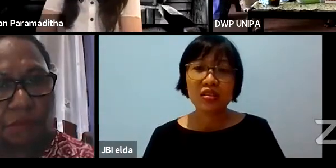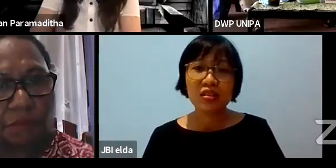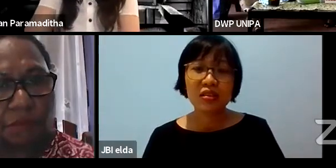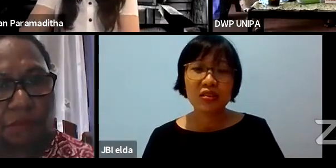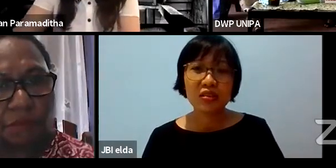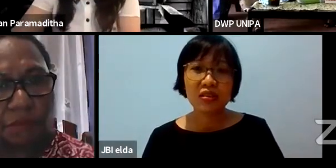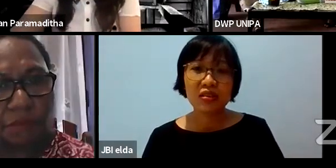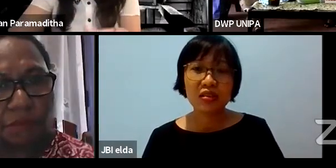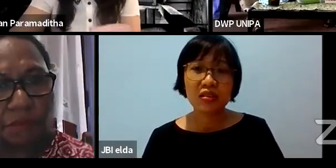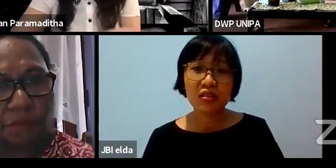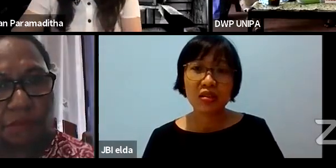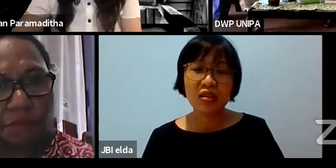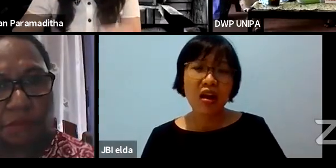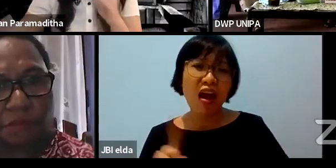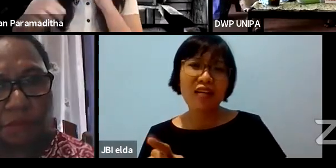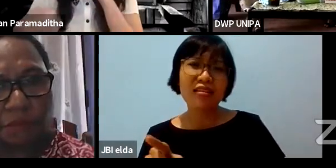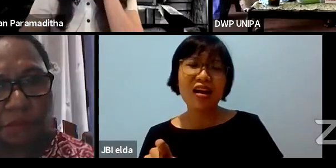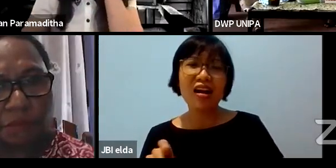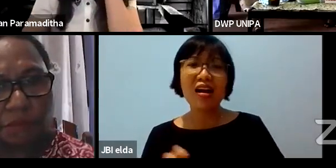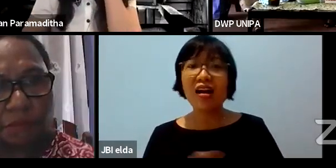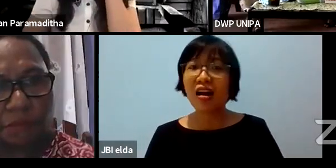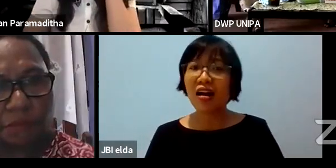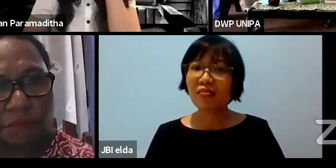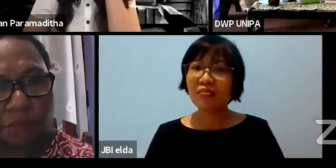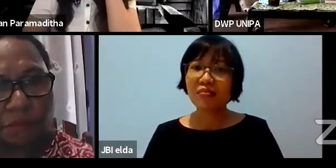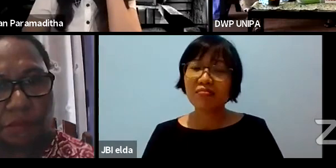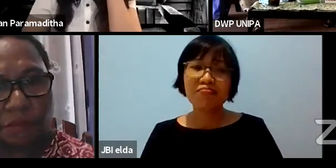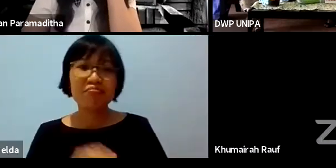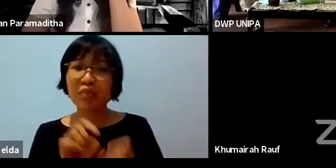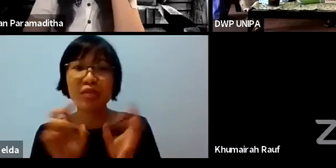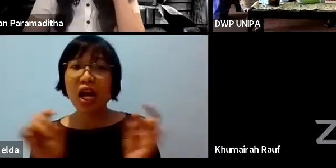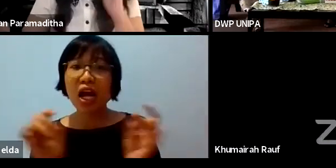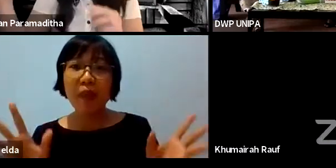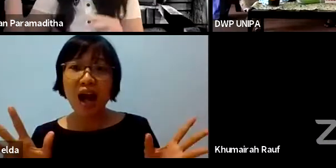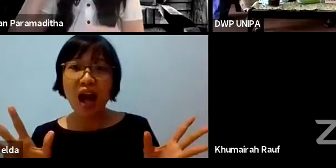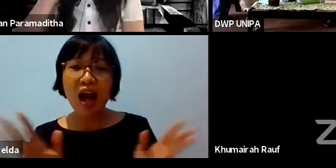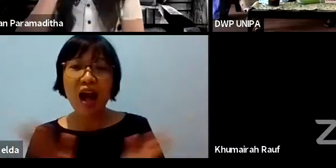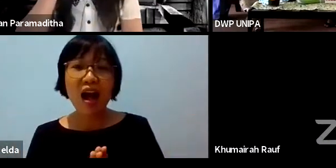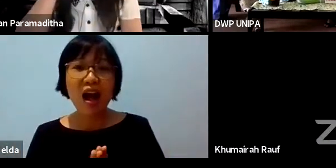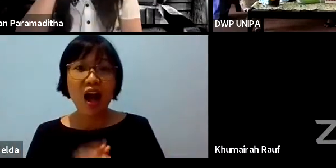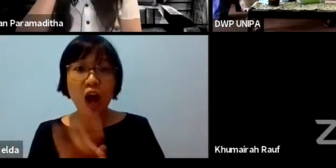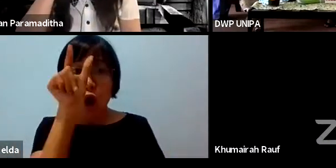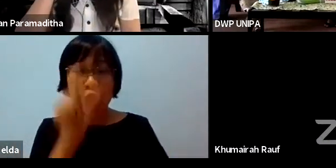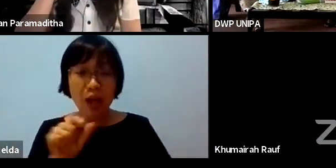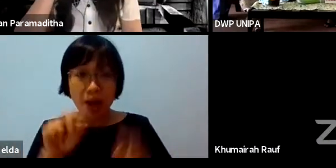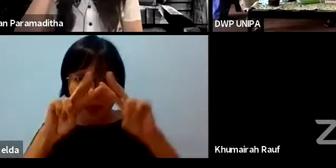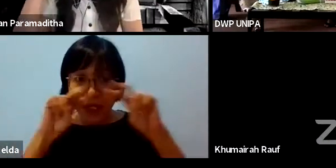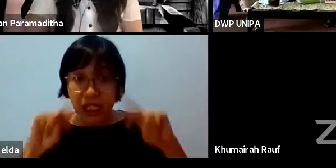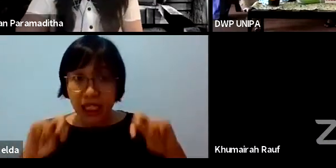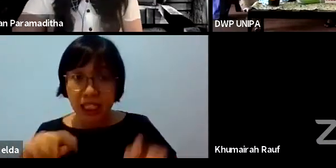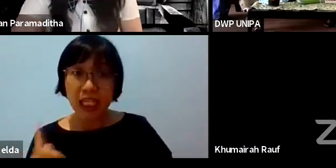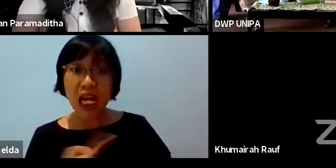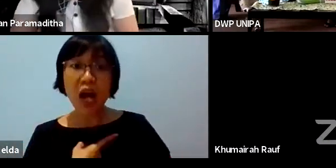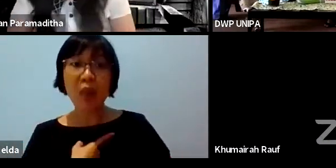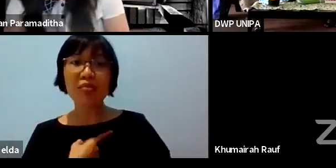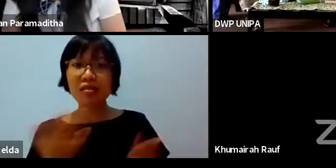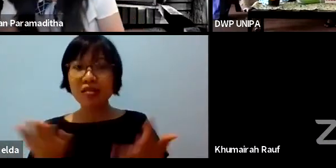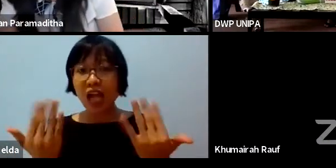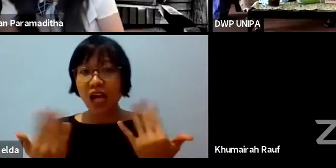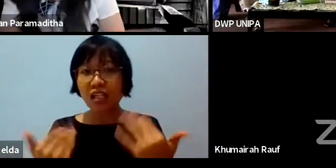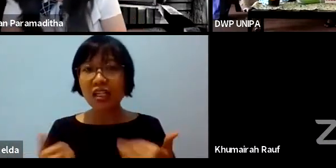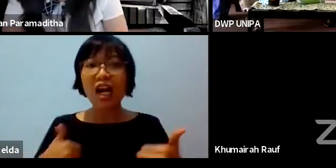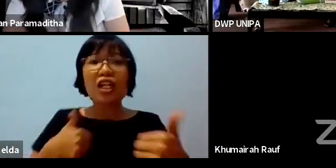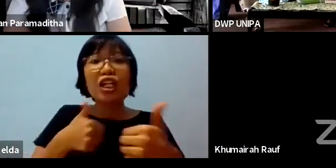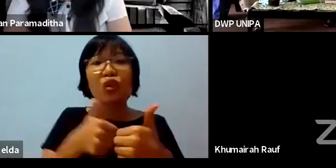perspektif, dan juga ada beberapa peneliti kami juga diundang gitu ya ke acara-acara mereka seperti itu. Nah, kemudian apalagi